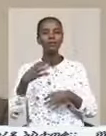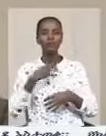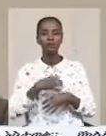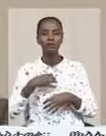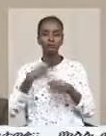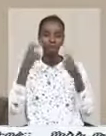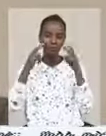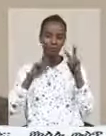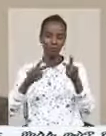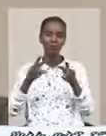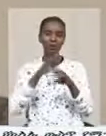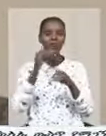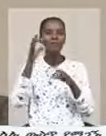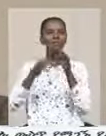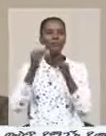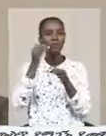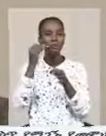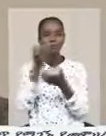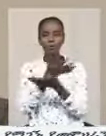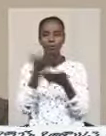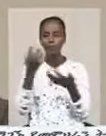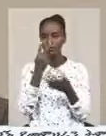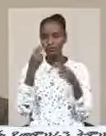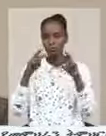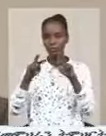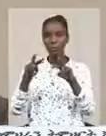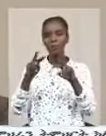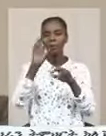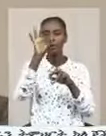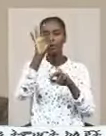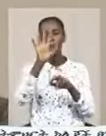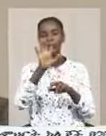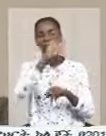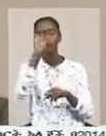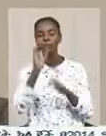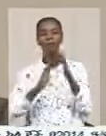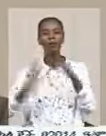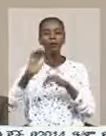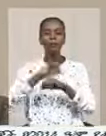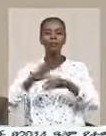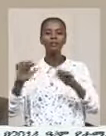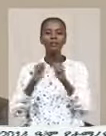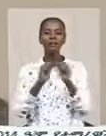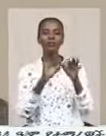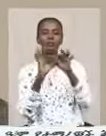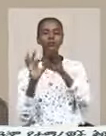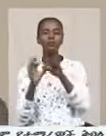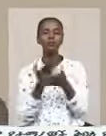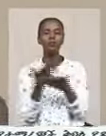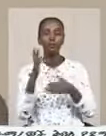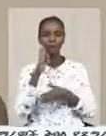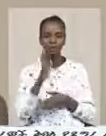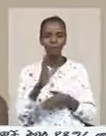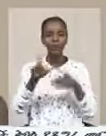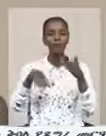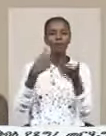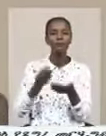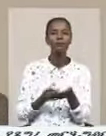ብትመለከት ወይም የፍርድ ቤት ጉዳዮችን ብትመለከት አብዛኛው ከ95 በላዩ ከመሬት ጋር የተያያዙ ጉዳዮች ናቸው።